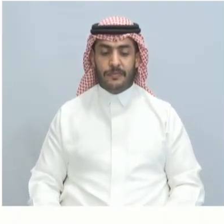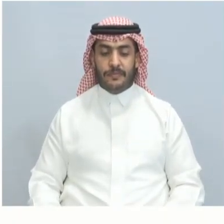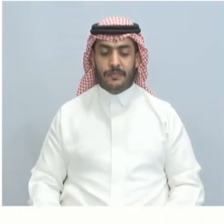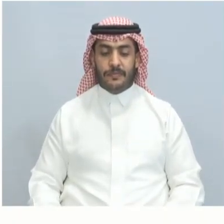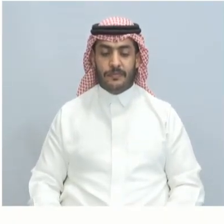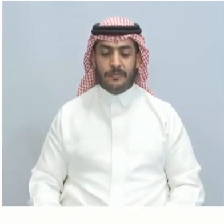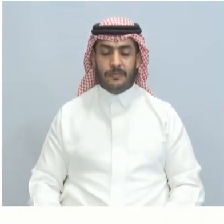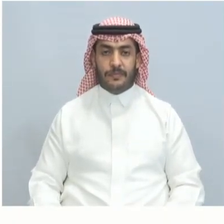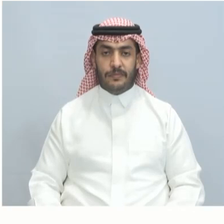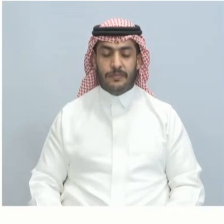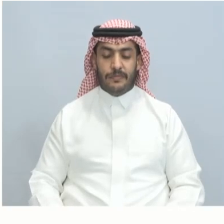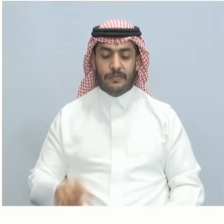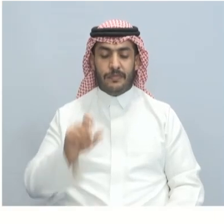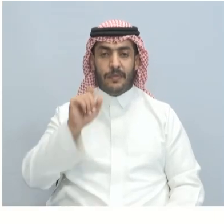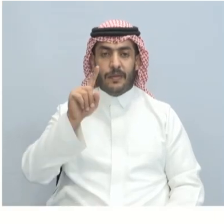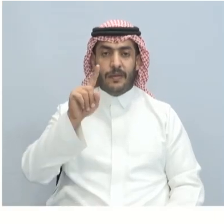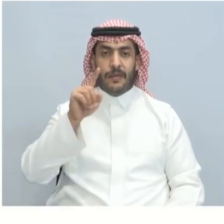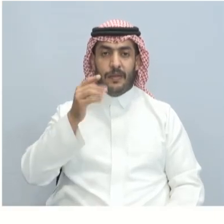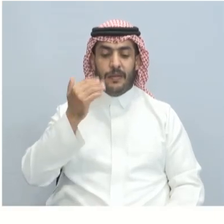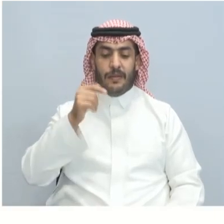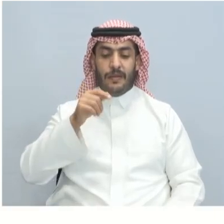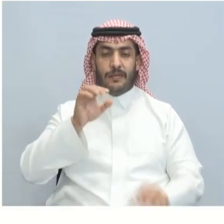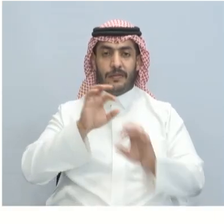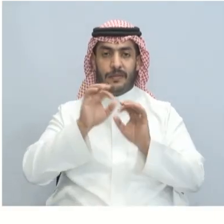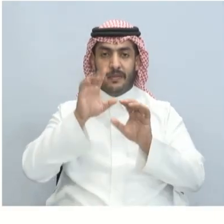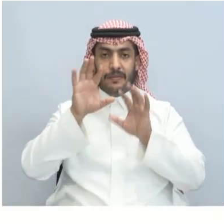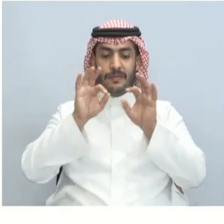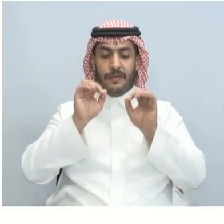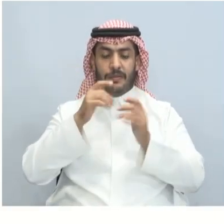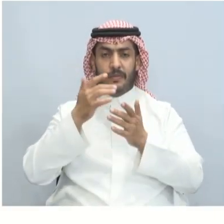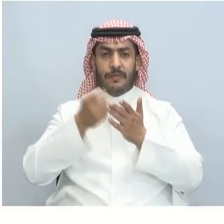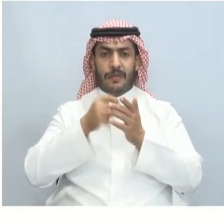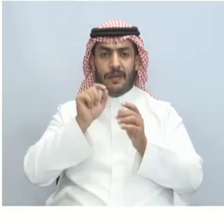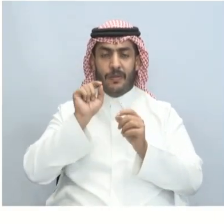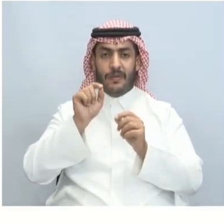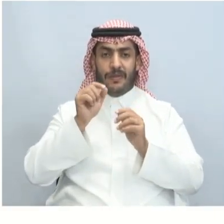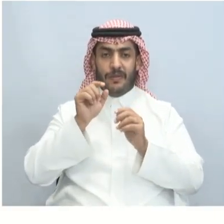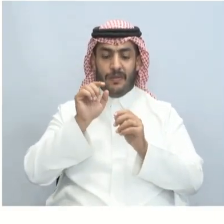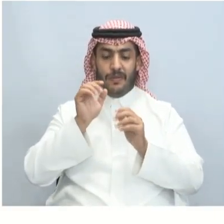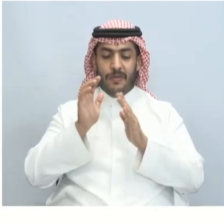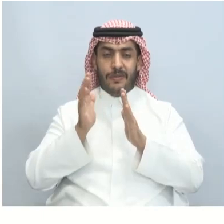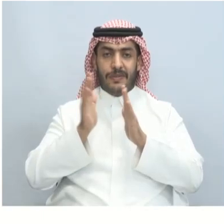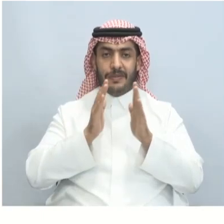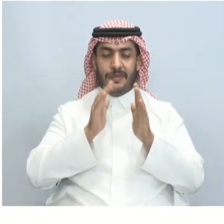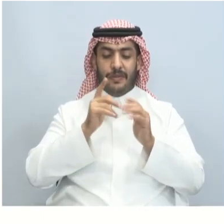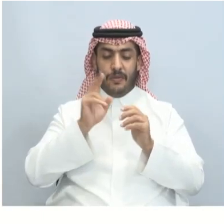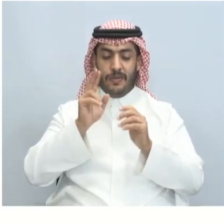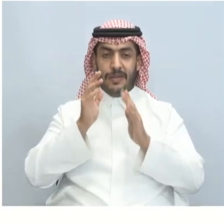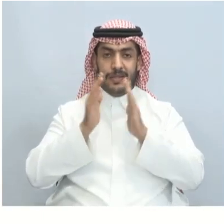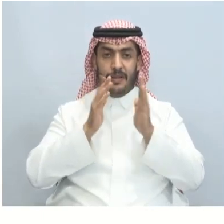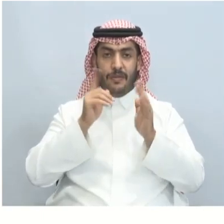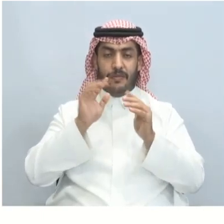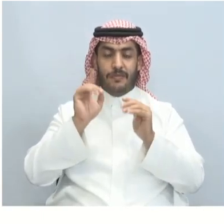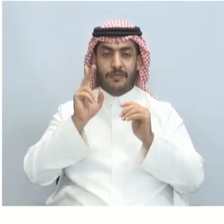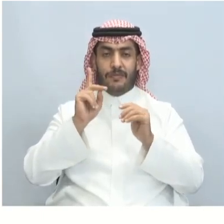نعم سوف اولا طلب اليك تحديد احداثيات النقطه عين بانسحاب مقدار وحدتان الى اليسار وثلاث